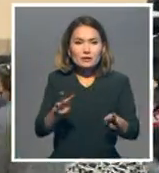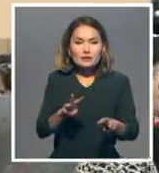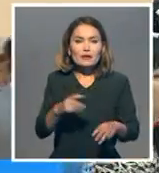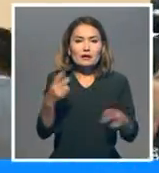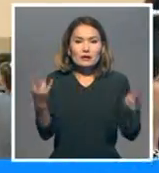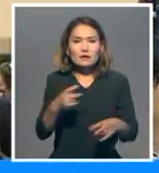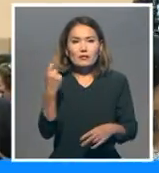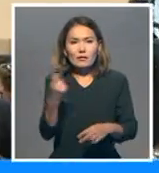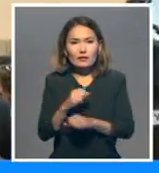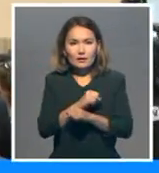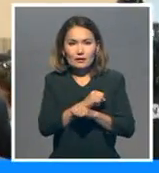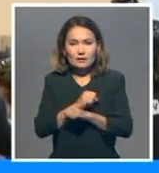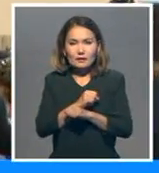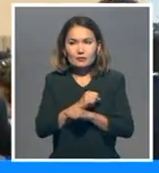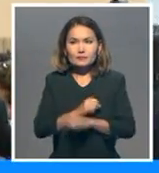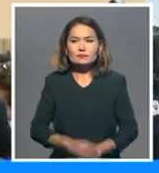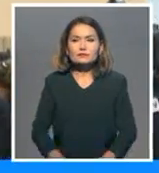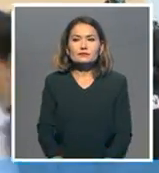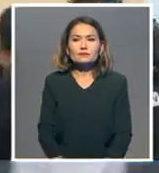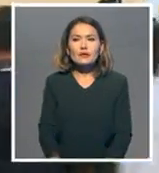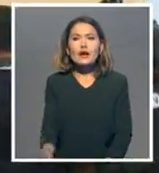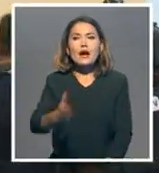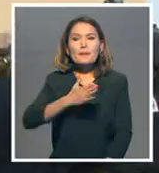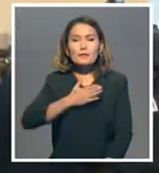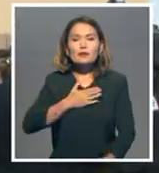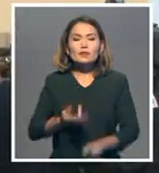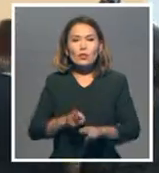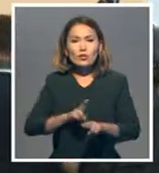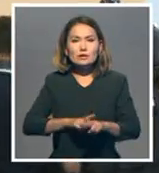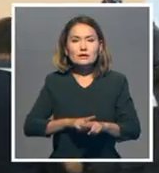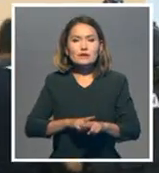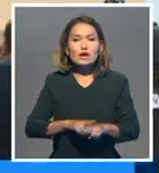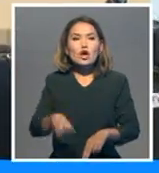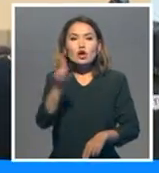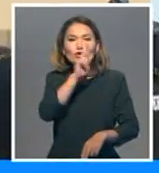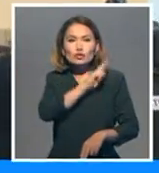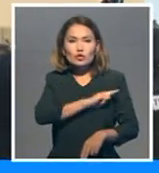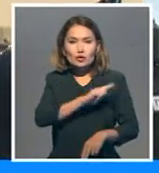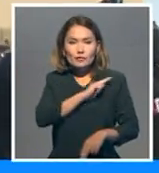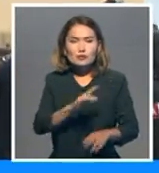ғой. Сондықтан әрине бізге өзіміз енді тұлға ретінде